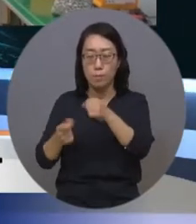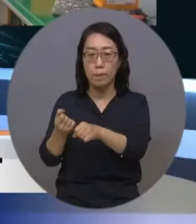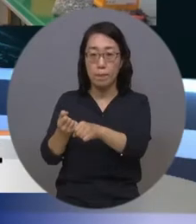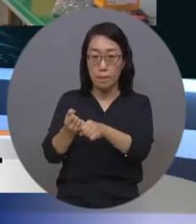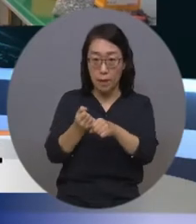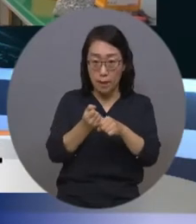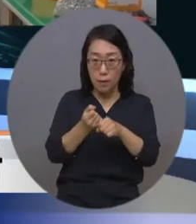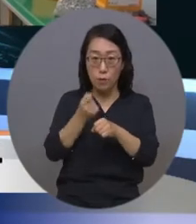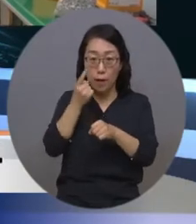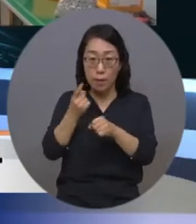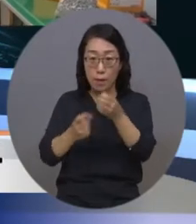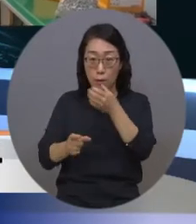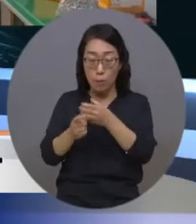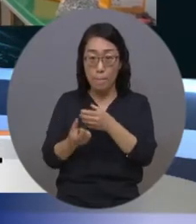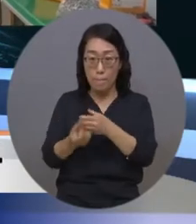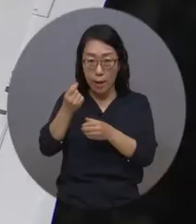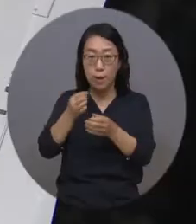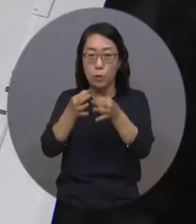이상 앞당겨 지급됐습니다.